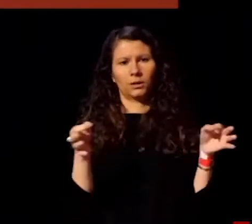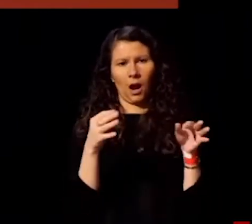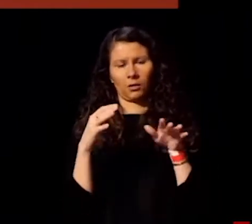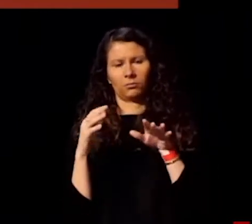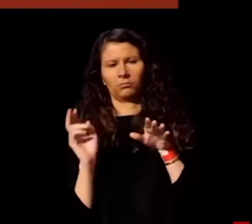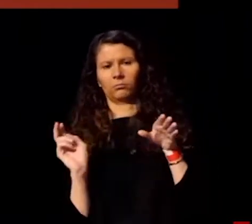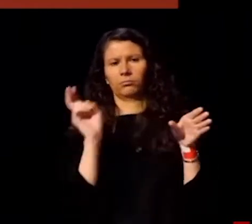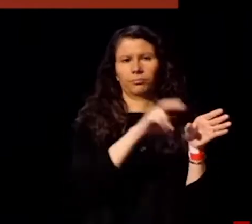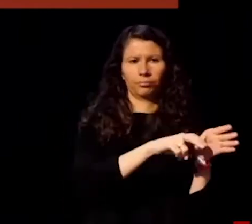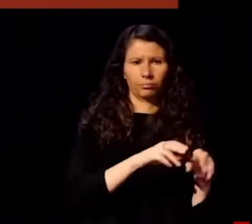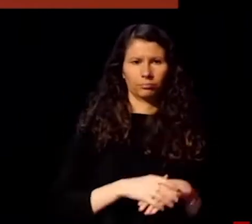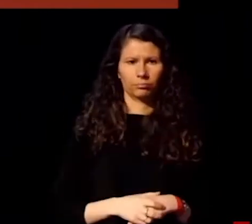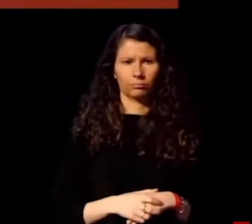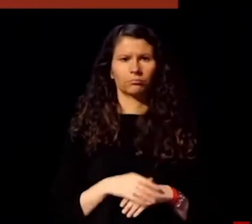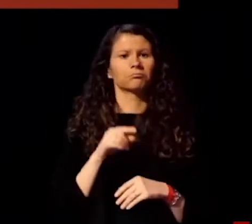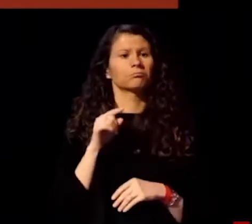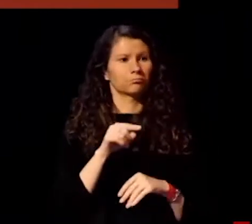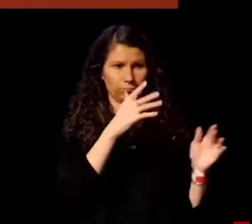ich